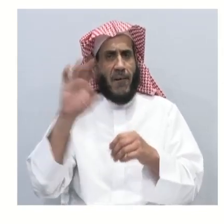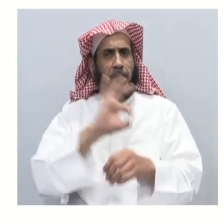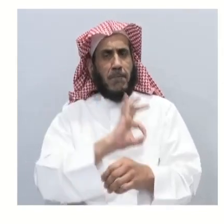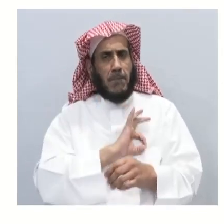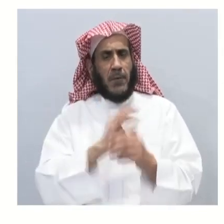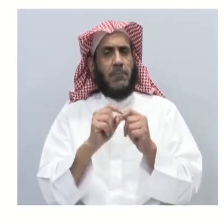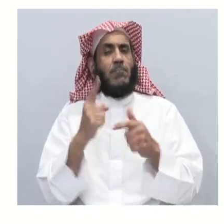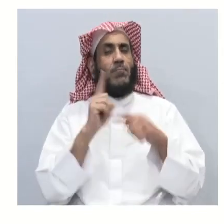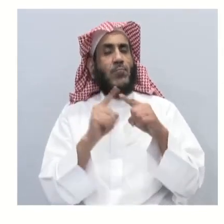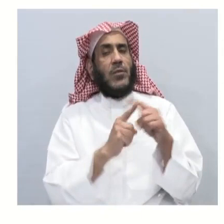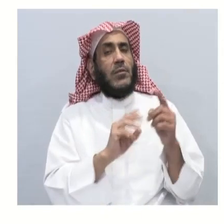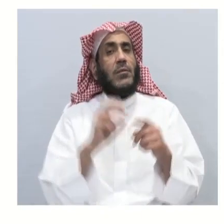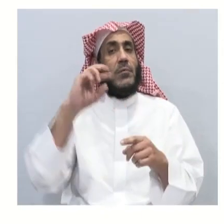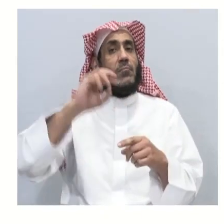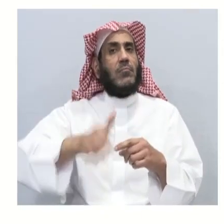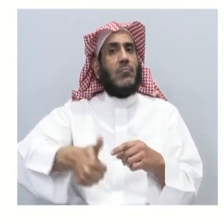الماضي زائد ذا